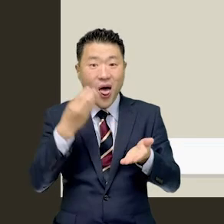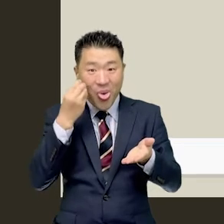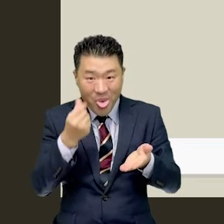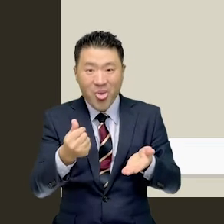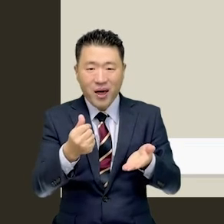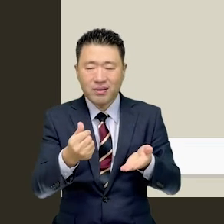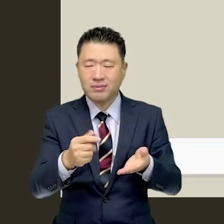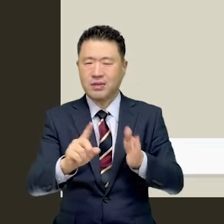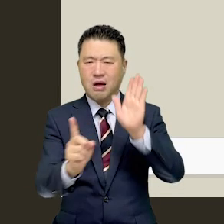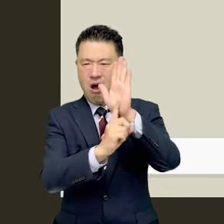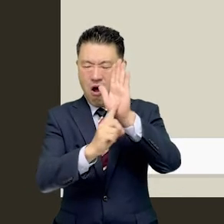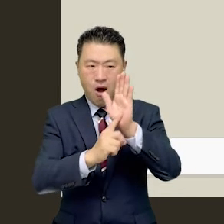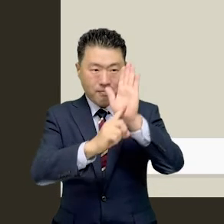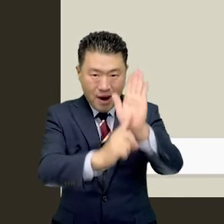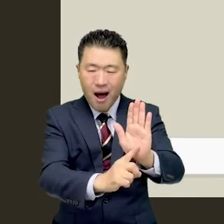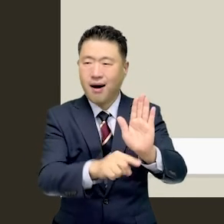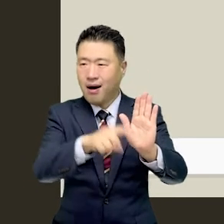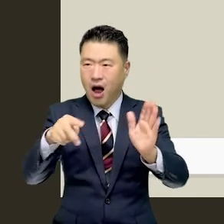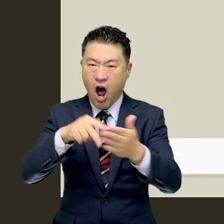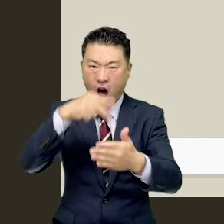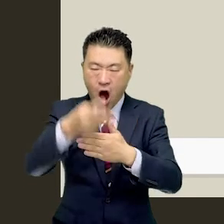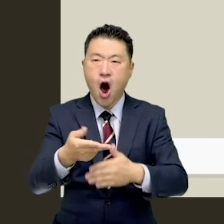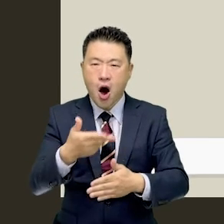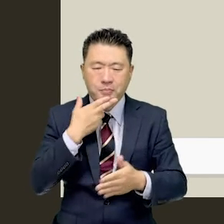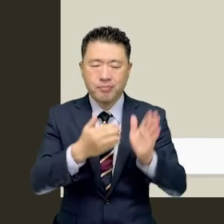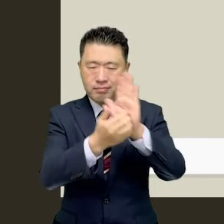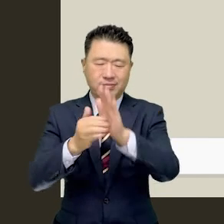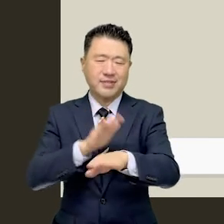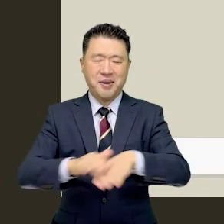경고 표시로 걸려 넘어지는 일이 없도록 합니다.